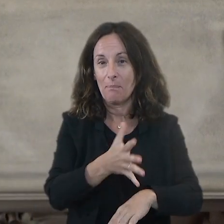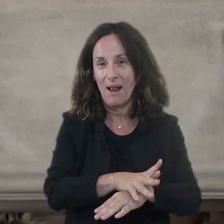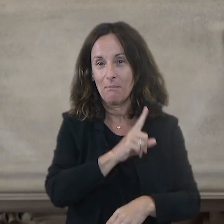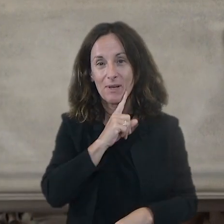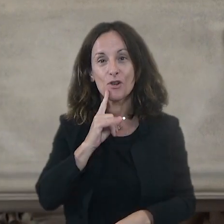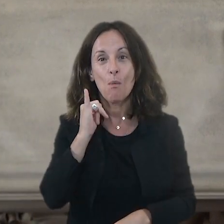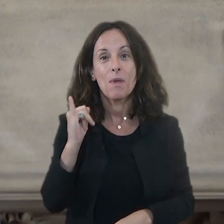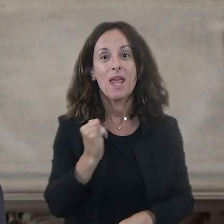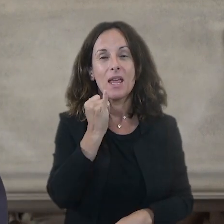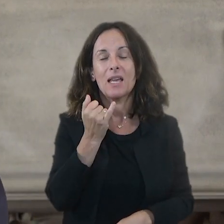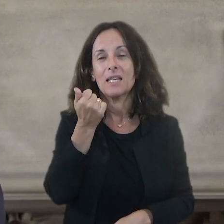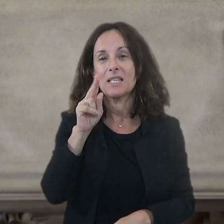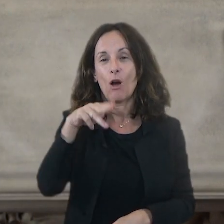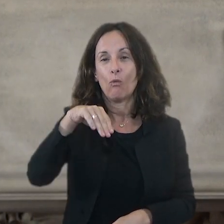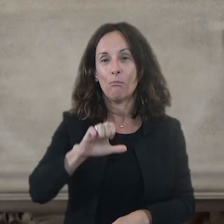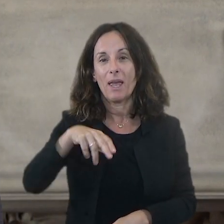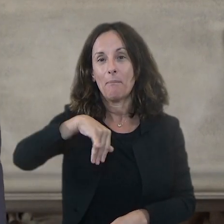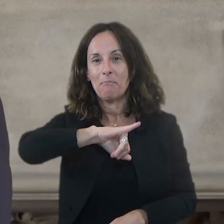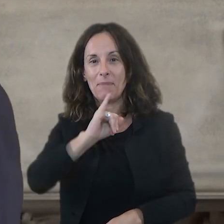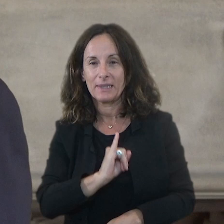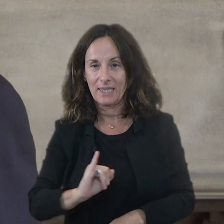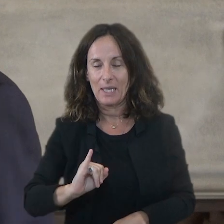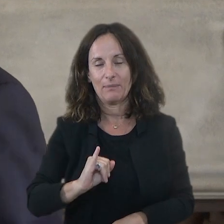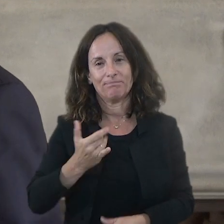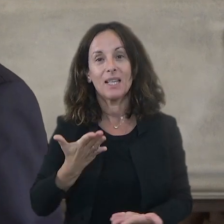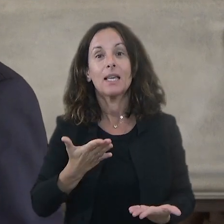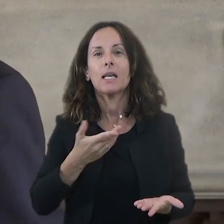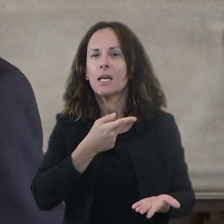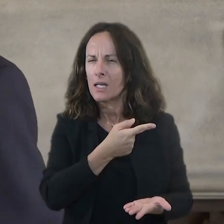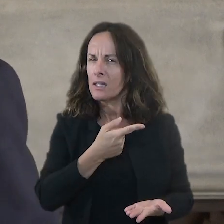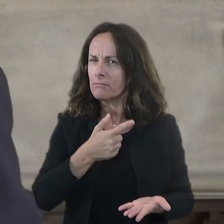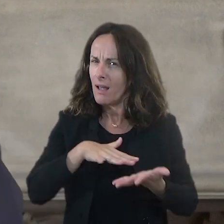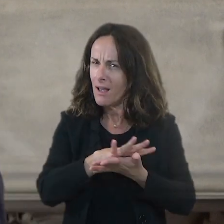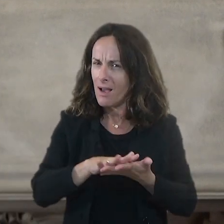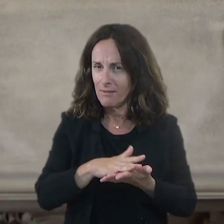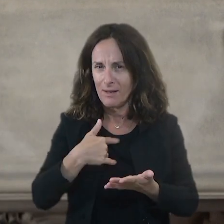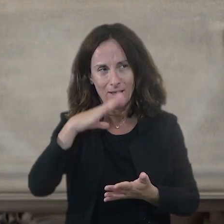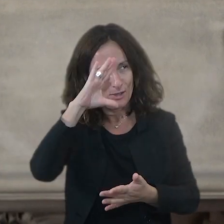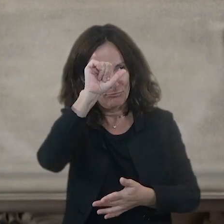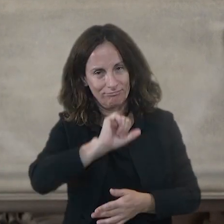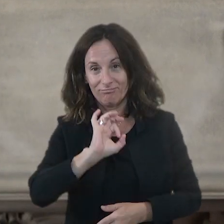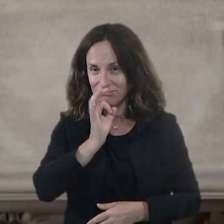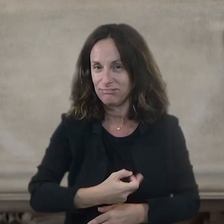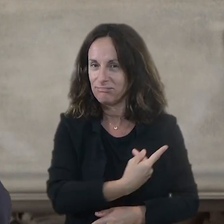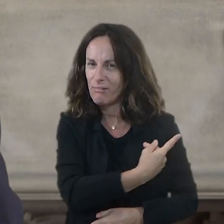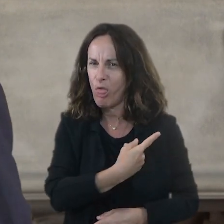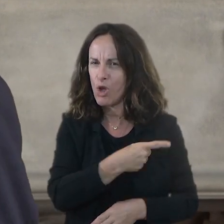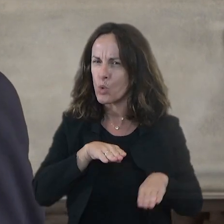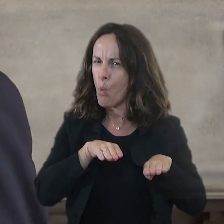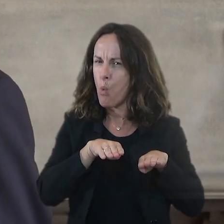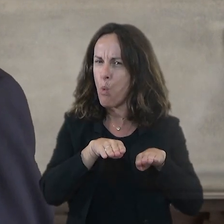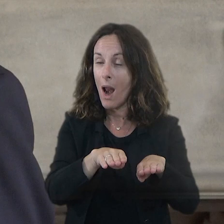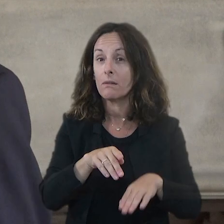Perquè com comentaves, Esbalda, anam amb una línia clara de feina, amb molt bona sintonia i amb molt